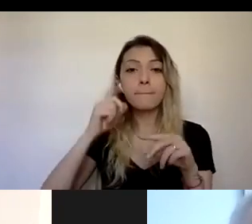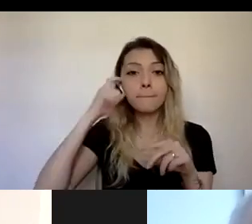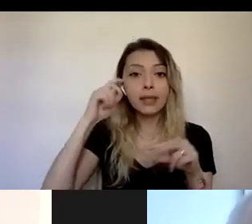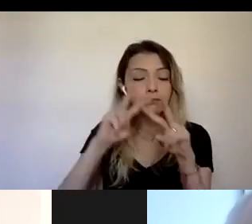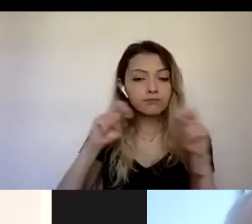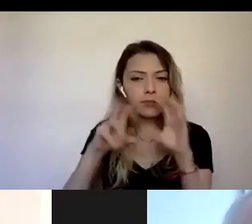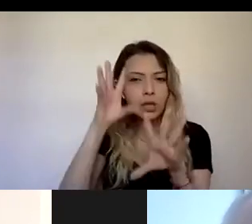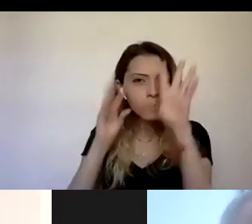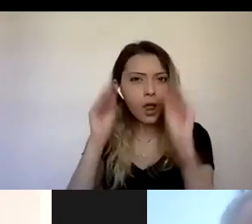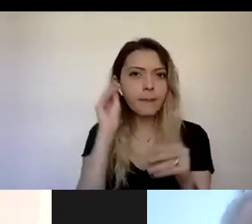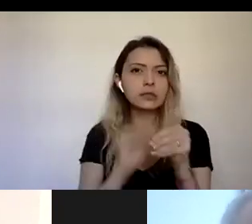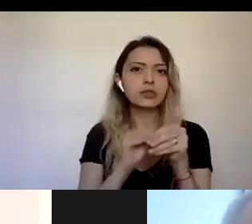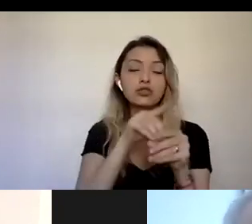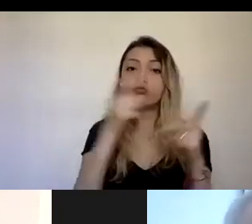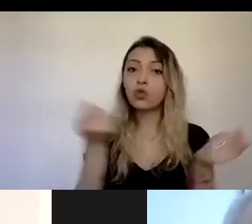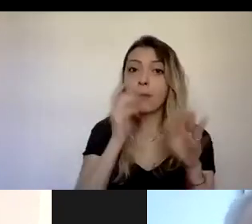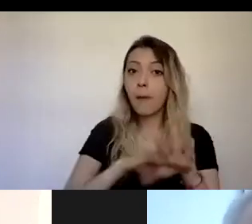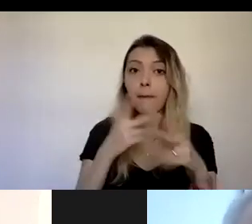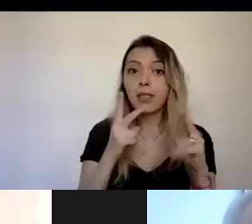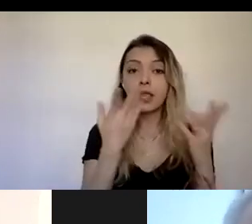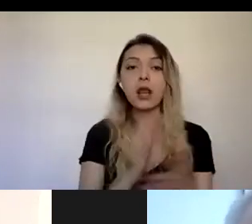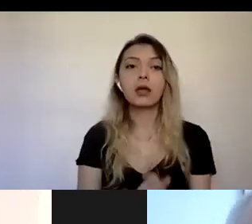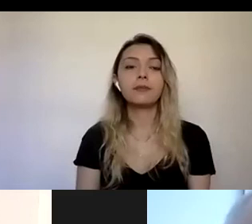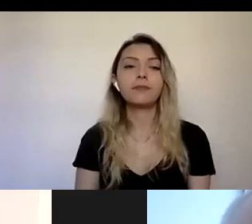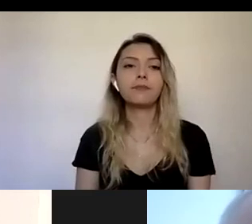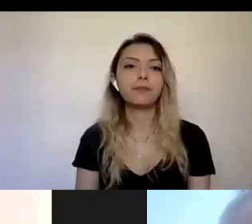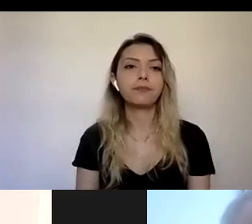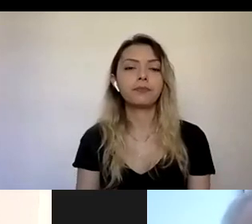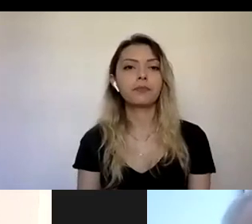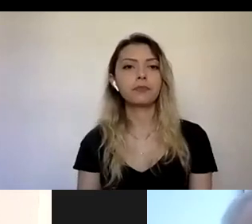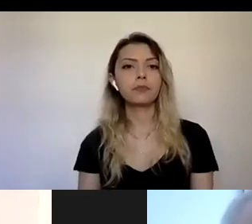araştırmalar yapabilirler. Araştırmalarında bu konuya daha fazla dikkat edebilirler.